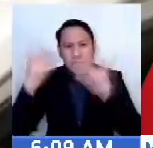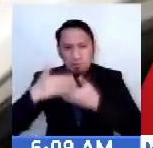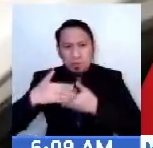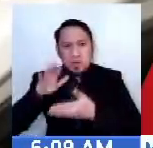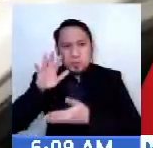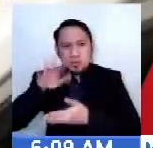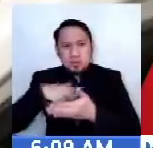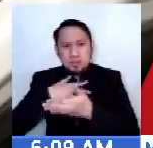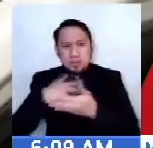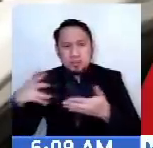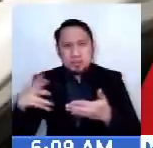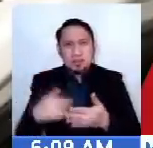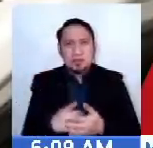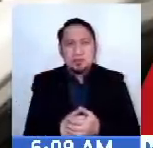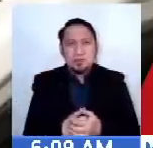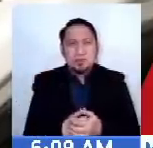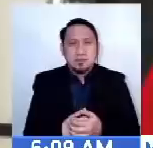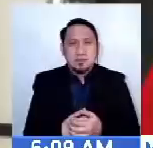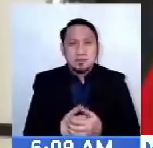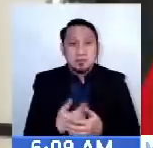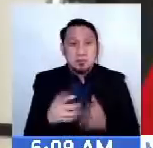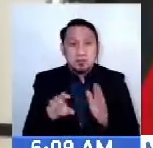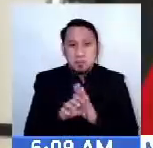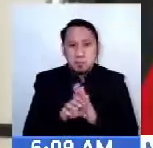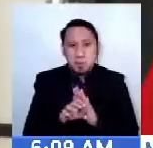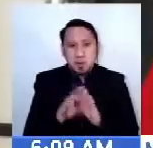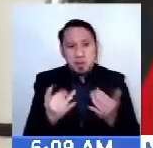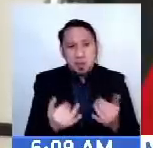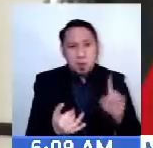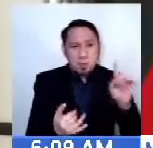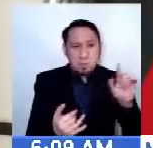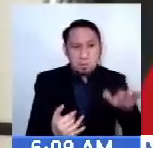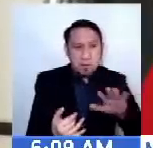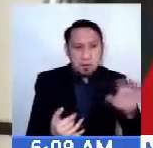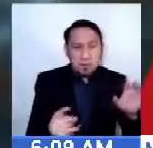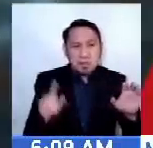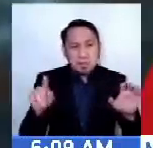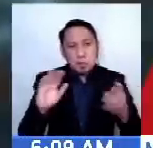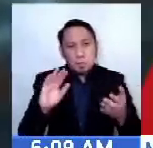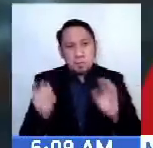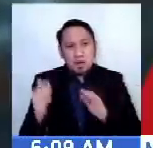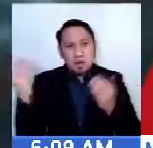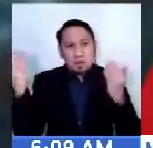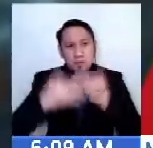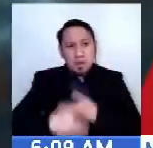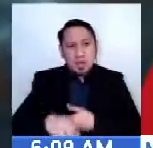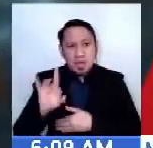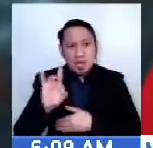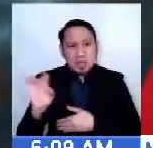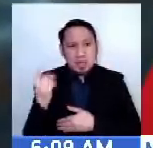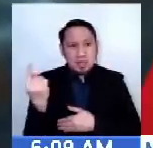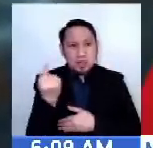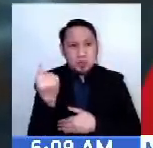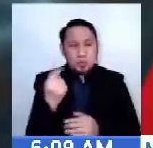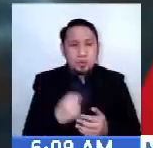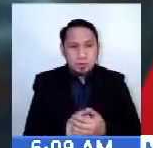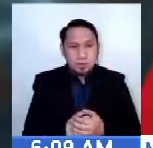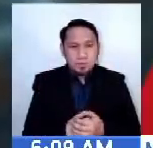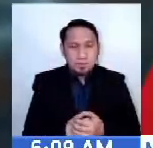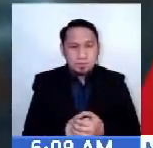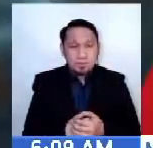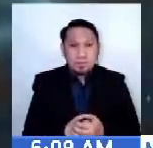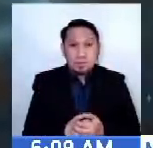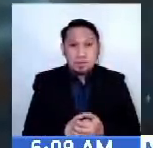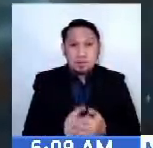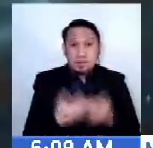sa gabi naman, 800 lang tulad ngayon. No? Sa taya ng oil industry sources, maglalaro sa humigit kumulang 4 pesos kada litro